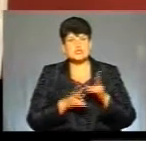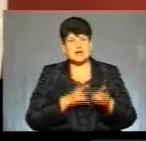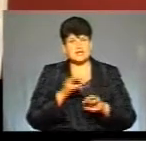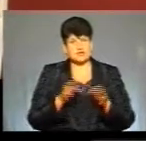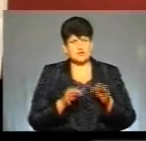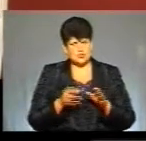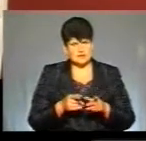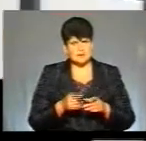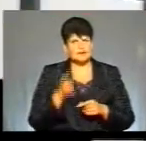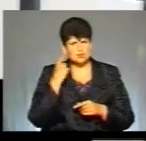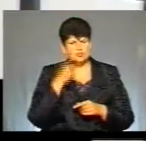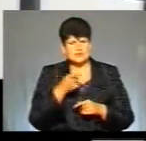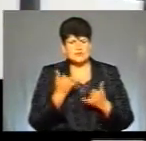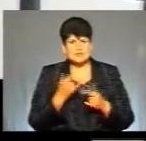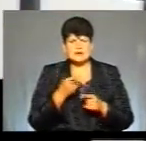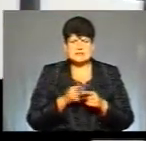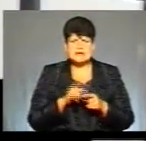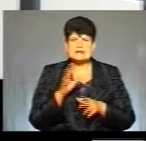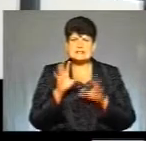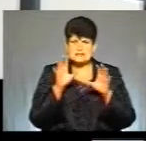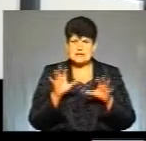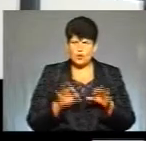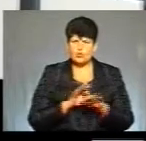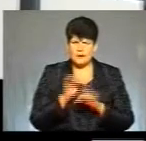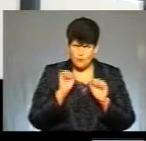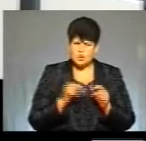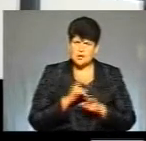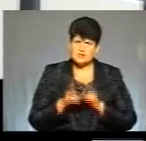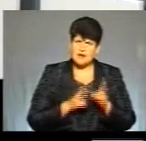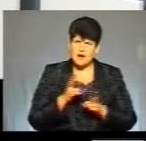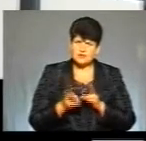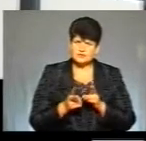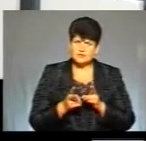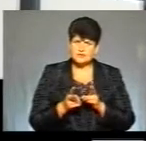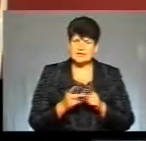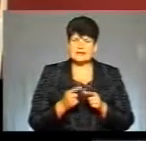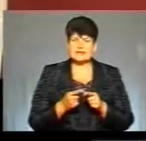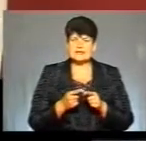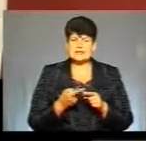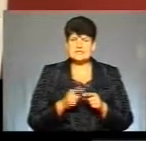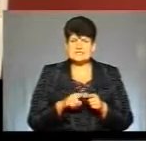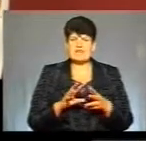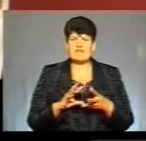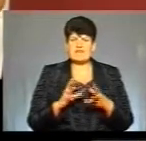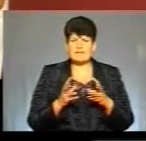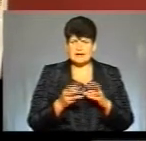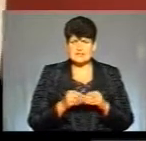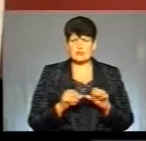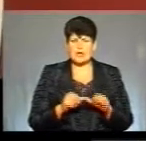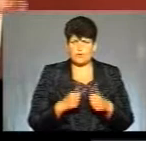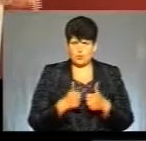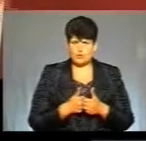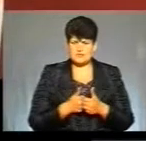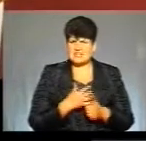ви думаєте, чи зараз можна цей законопроект оскаржувати, чи ці всі процедури і висновки Венеційської комісії, в принципі, вже